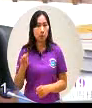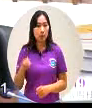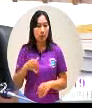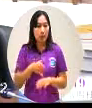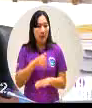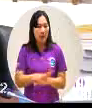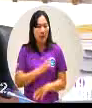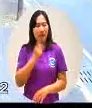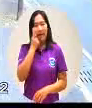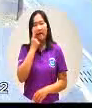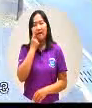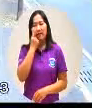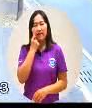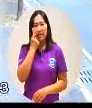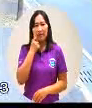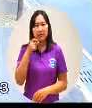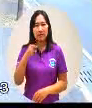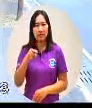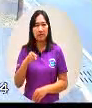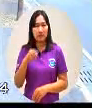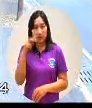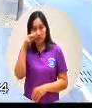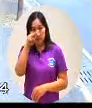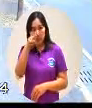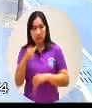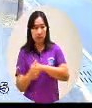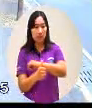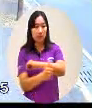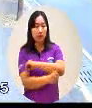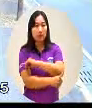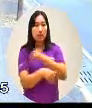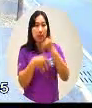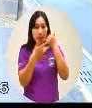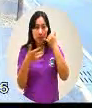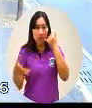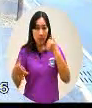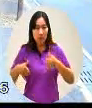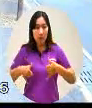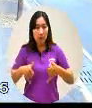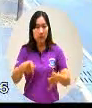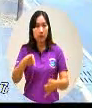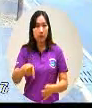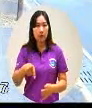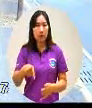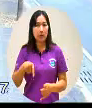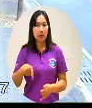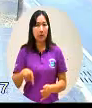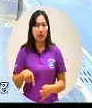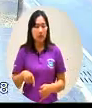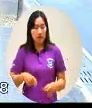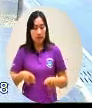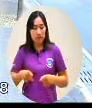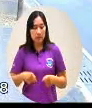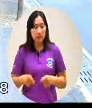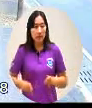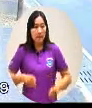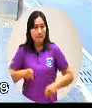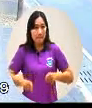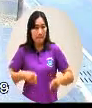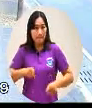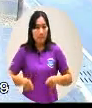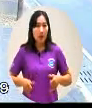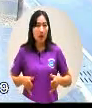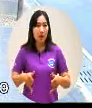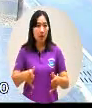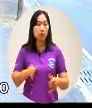看这规座，沿海路即马即座，咱已经咧开辟卡车步道啊。为迄个南青计划，为中港的即个东门